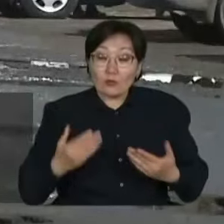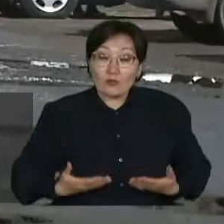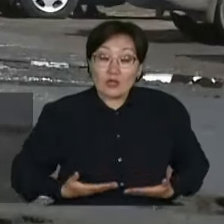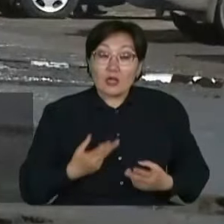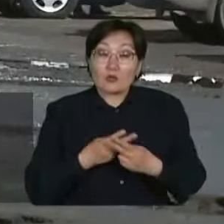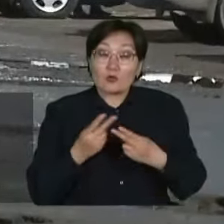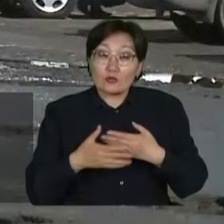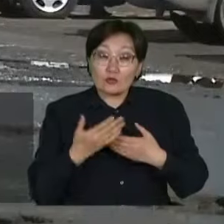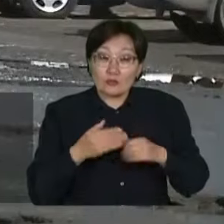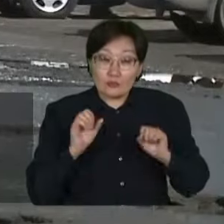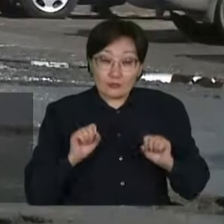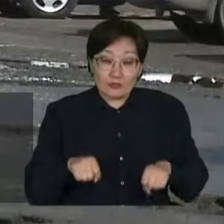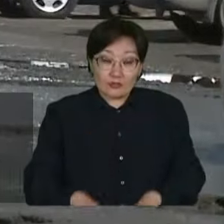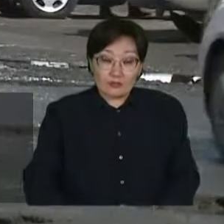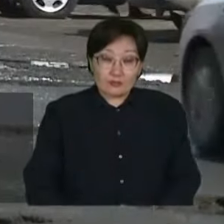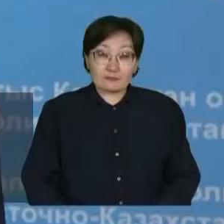бостандығынан айырылуы мүмкін.